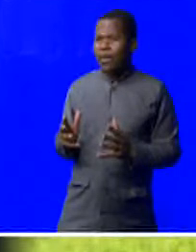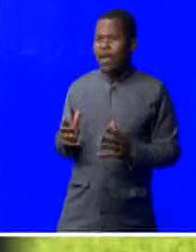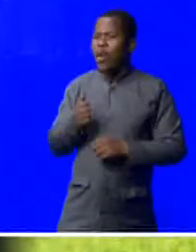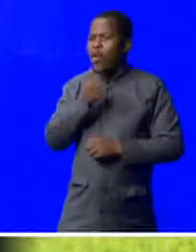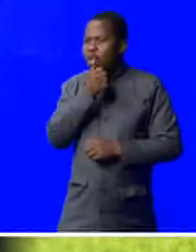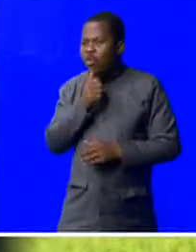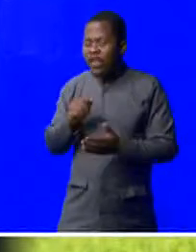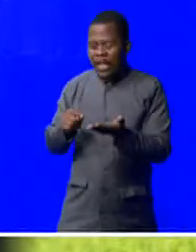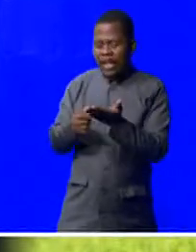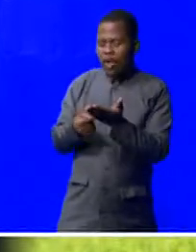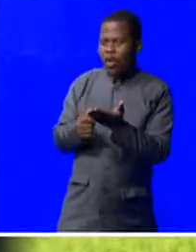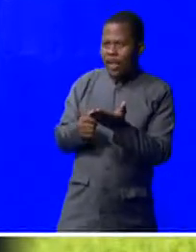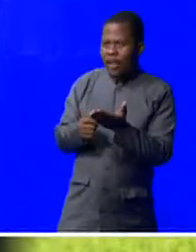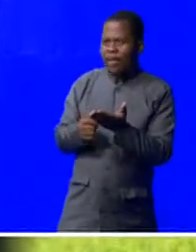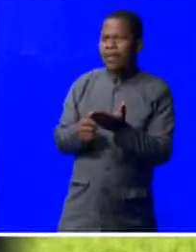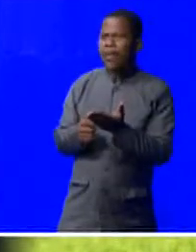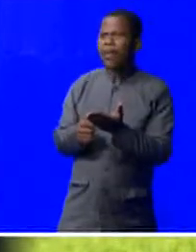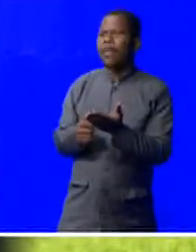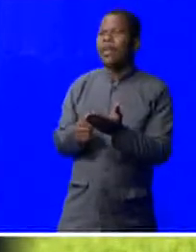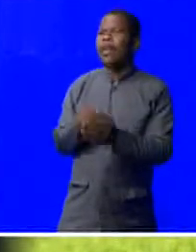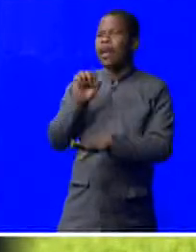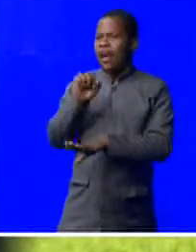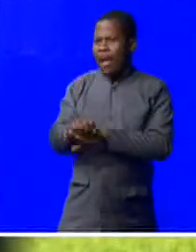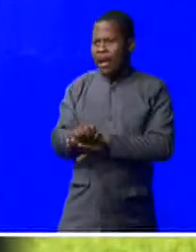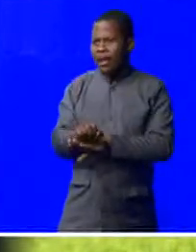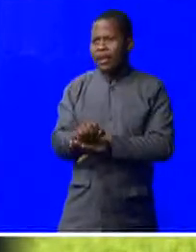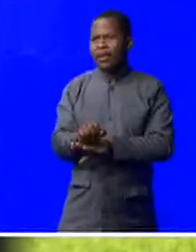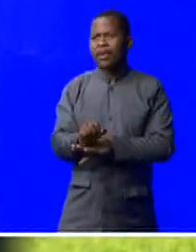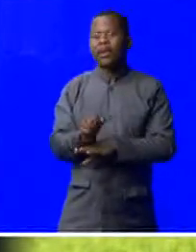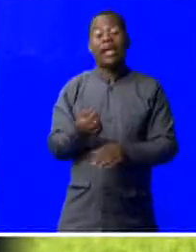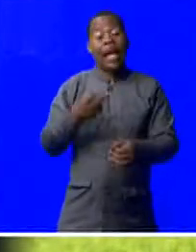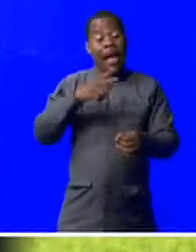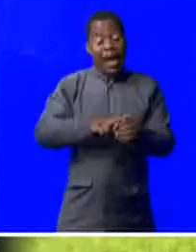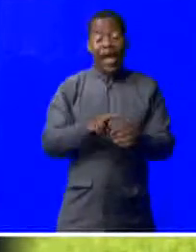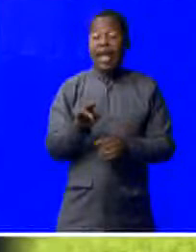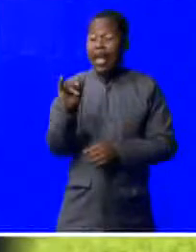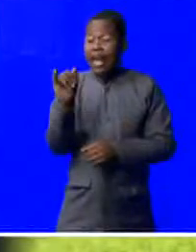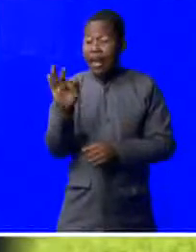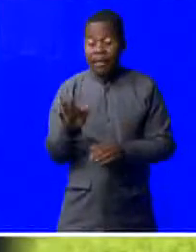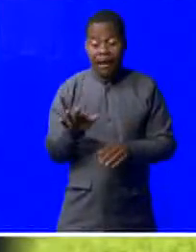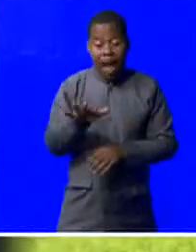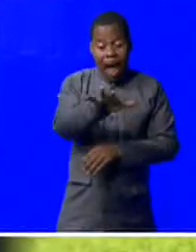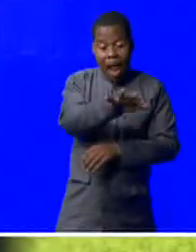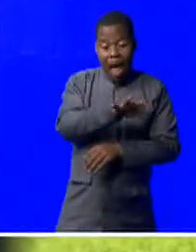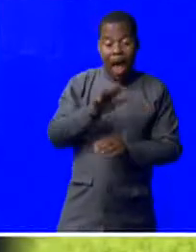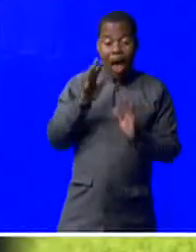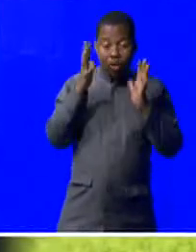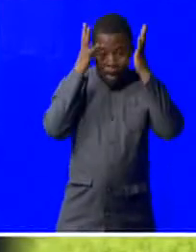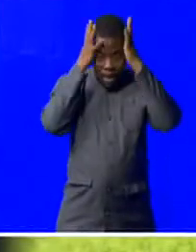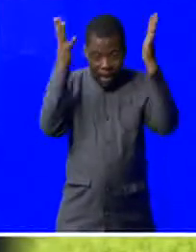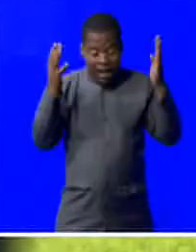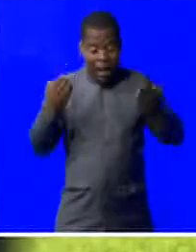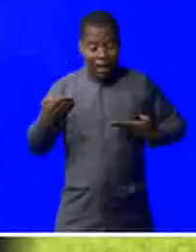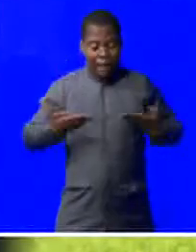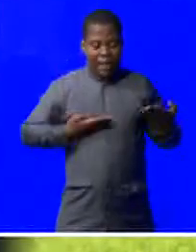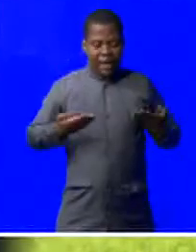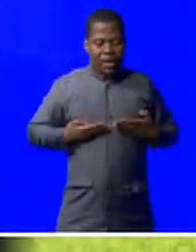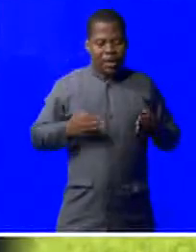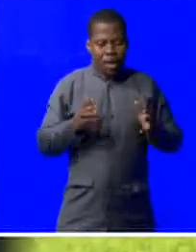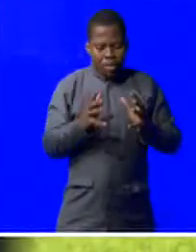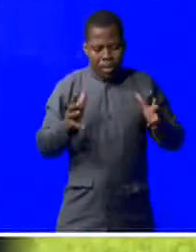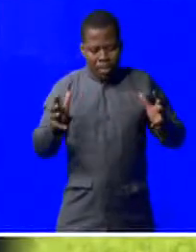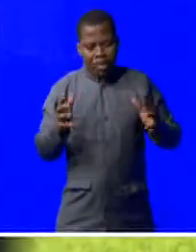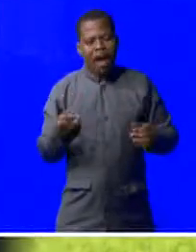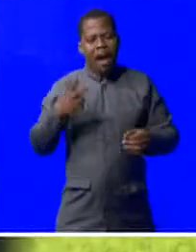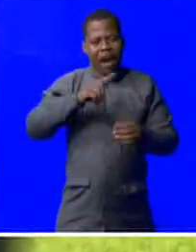isebenzisa i-technology uma ke eveni emakhampanizi wenophakathi akhula loko kusho ukuthi